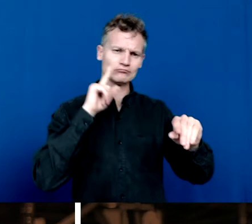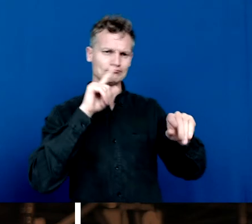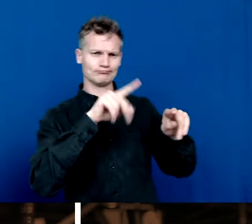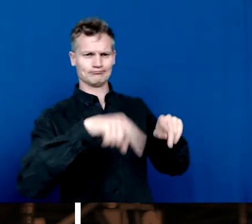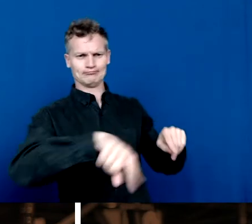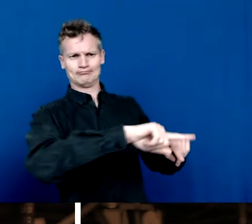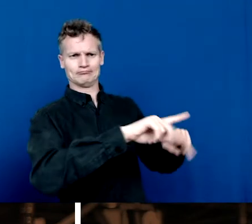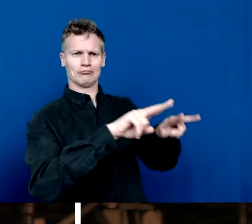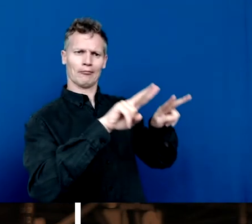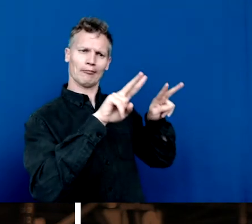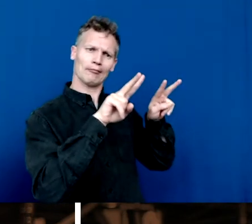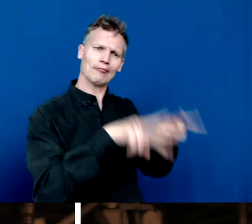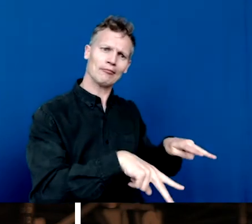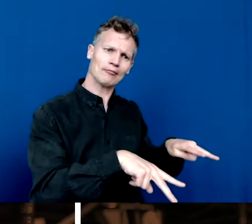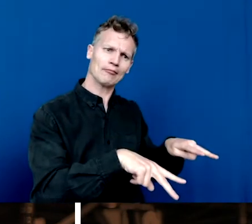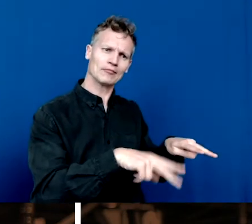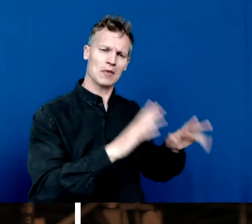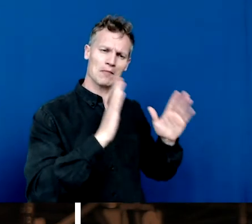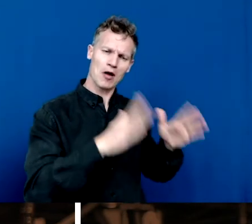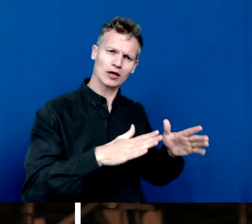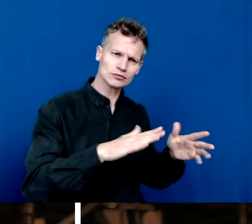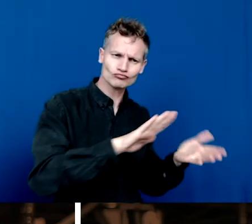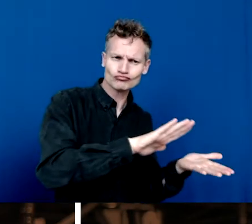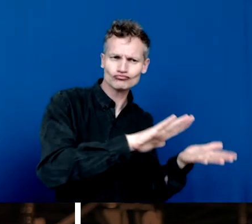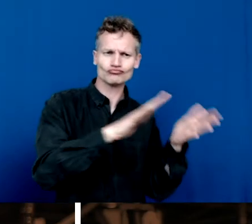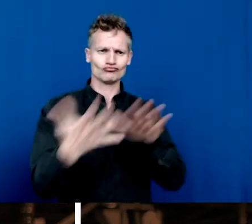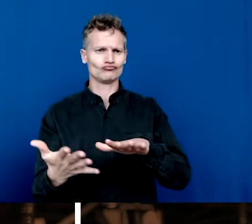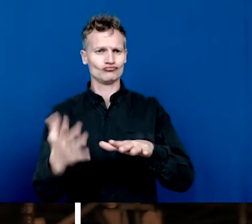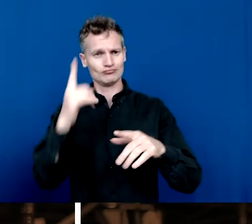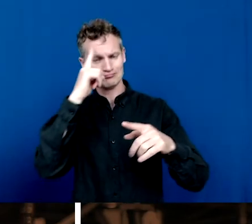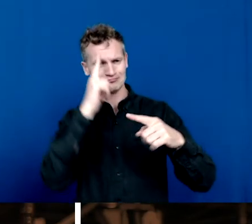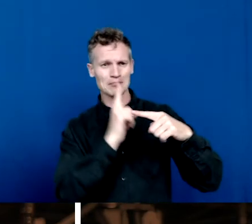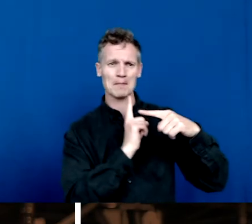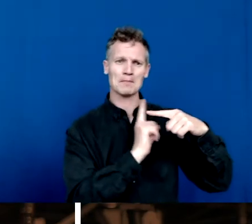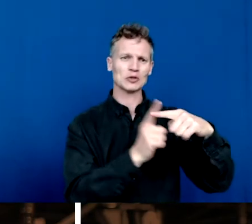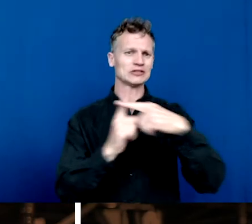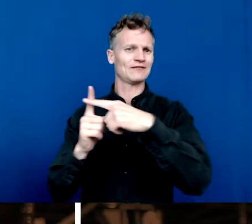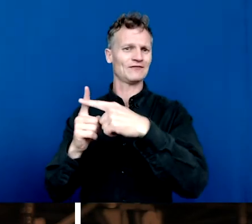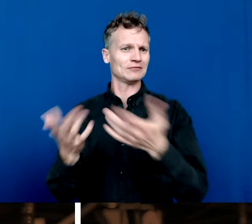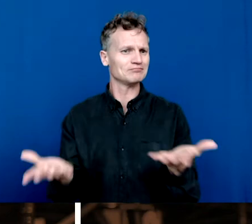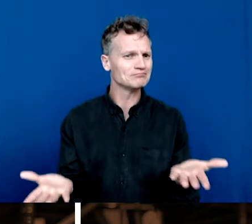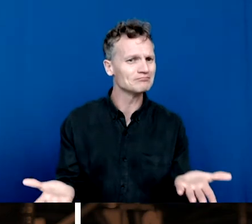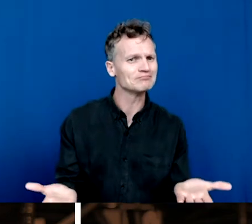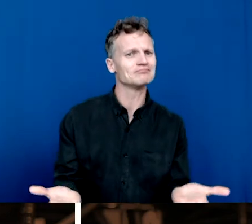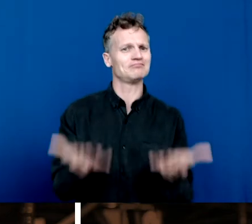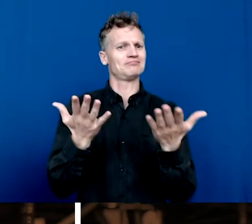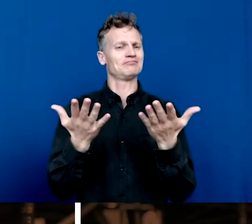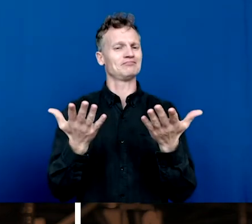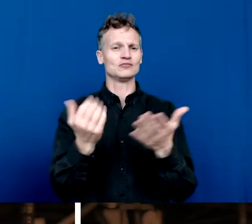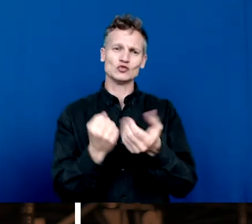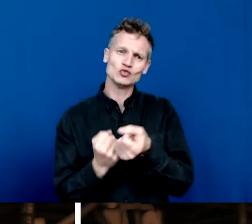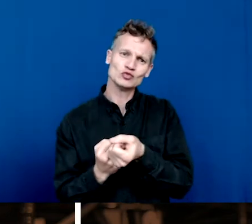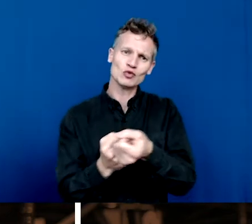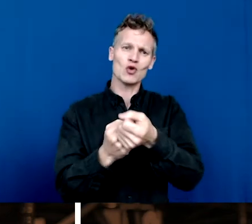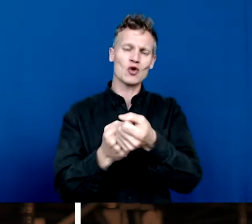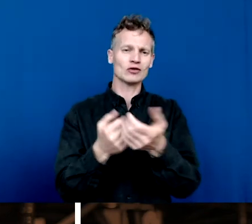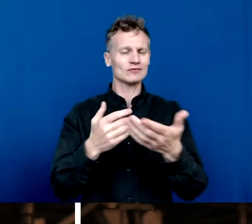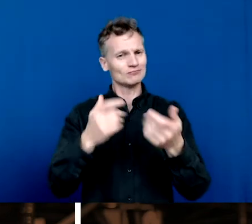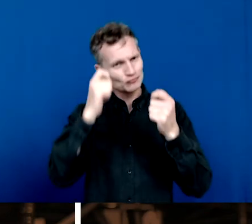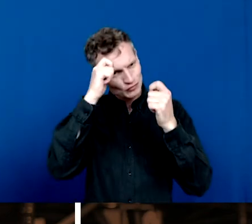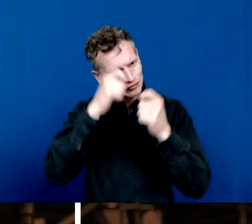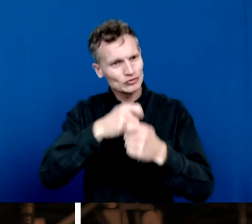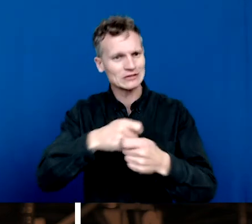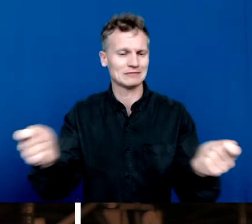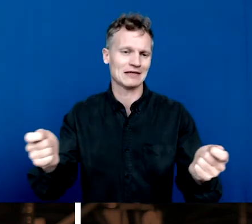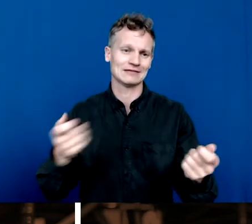nous sommes confrontés et promouvoir des attitudes positives à notre égard afin de soutenir le plein